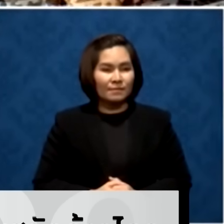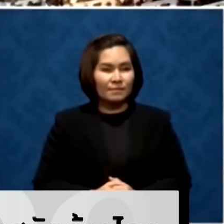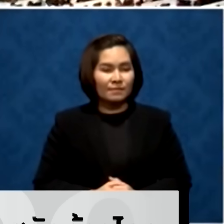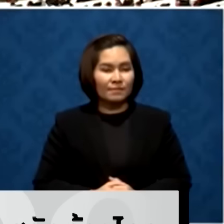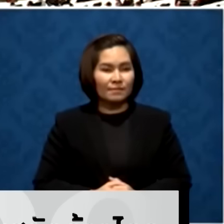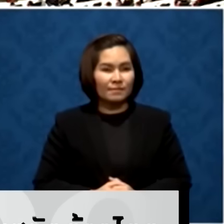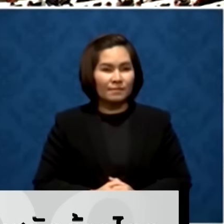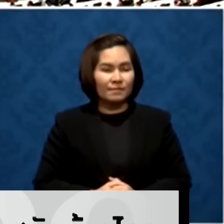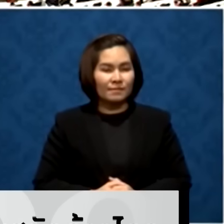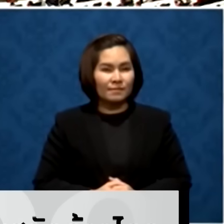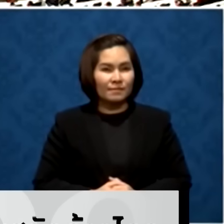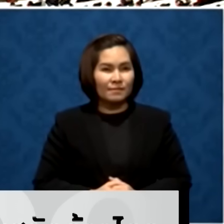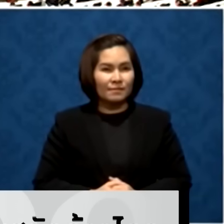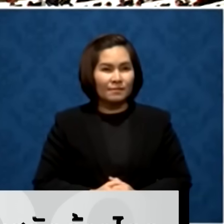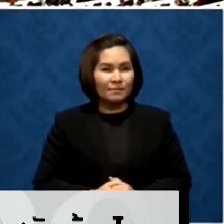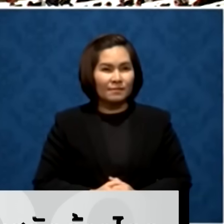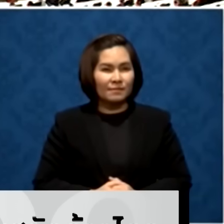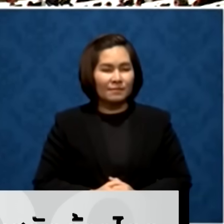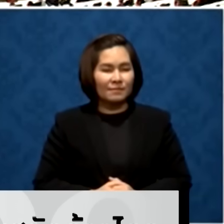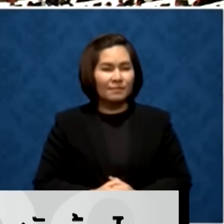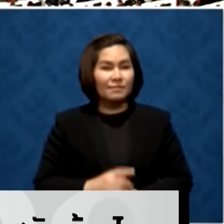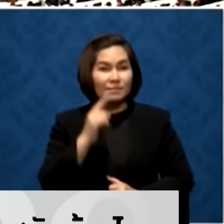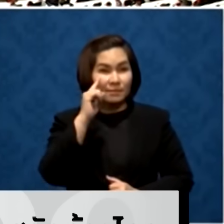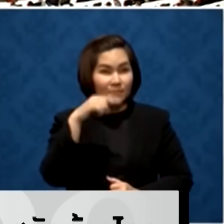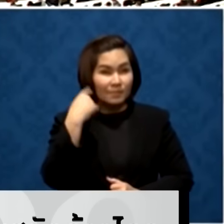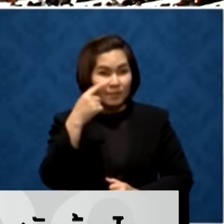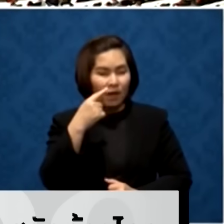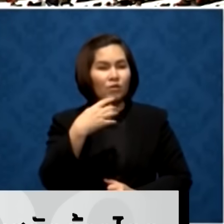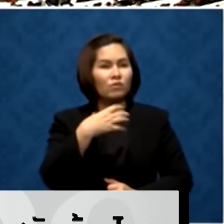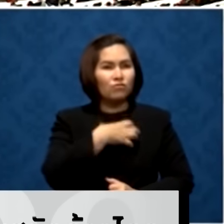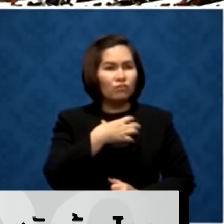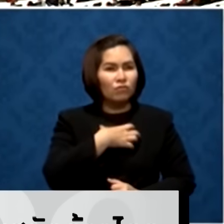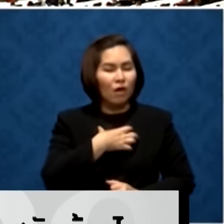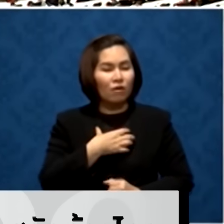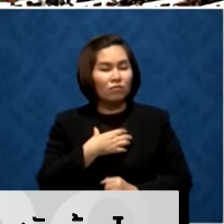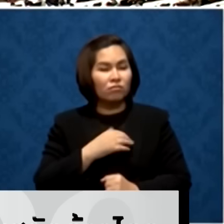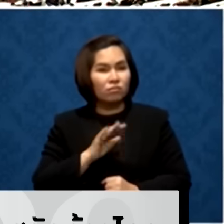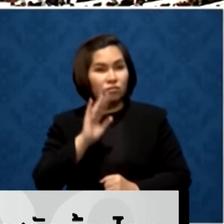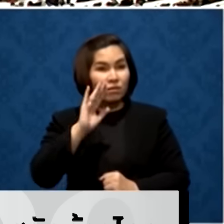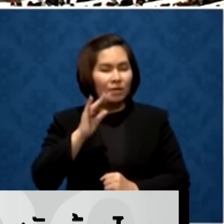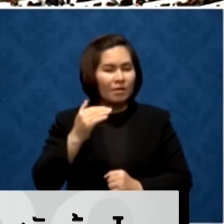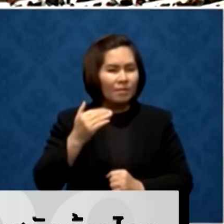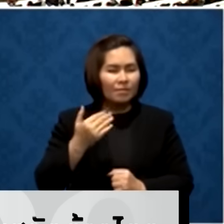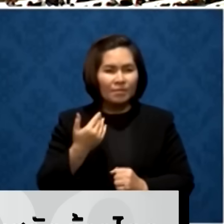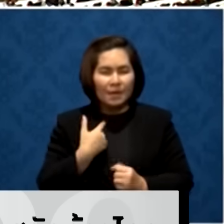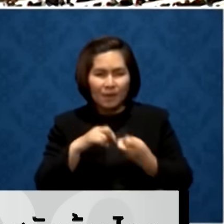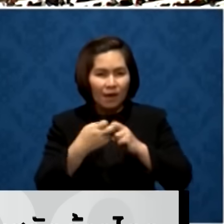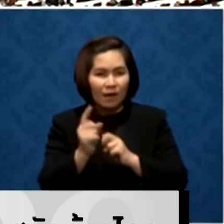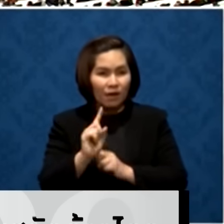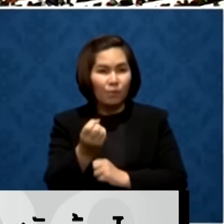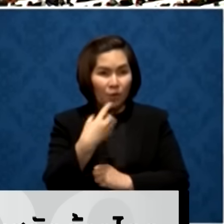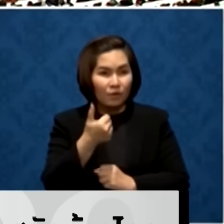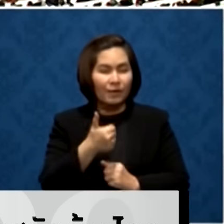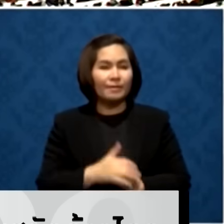ไทยพลังประชารัฐและรวมไทยสร้างชาติก็เปิดกว้างขึ้นนะครับหากนายปฏิพัฒน์เป็นประธานรัฐสภาก็คือหมออ๋อง